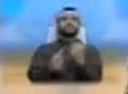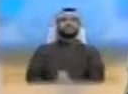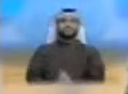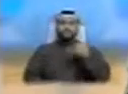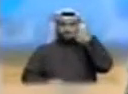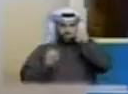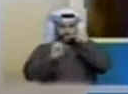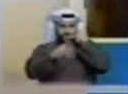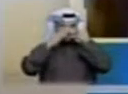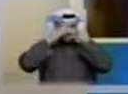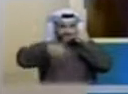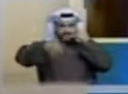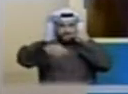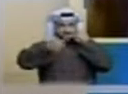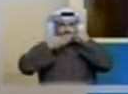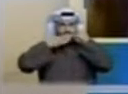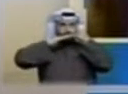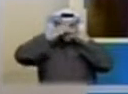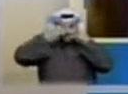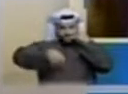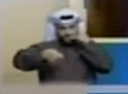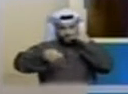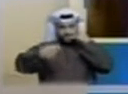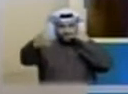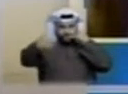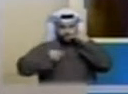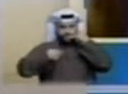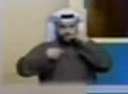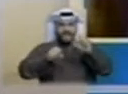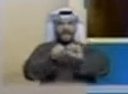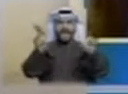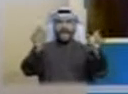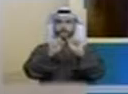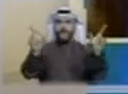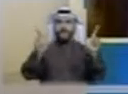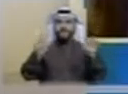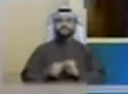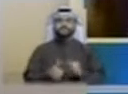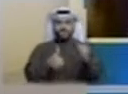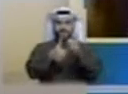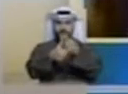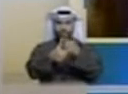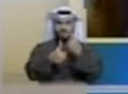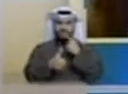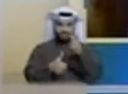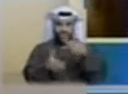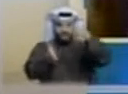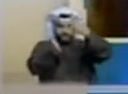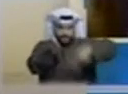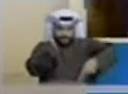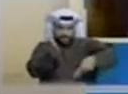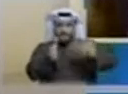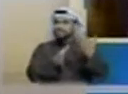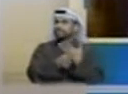بداية مسي عليكم بالخير وشاكر لكم هذا التواصل من خلال نشرة الأخبارية. بداية هذا القرار